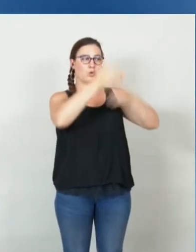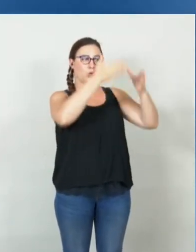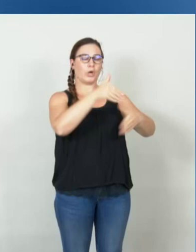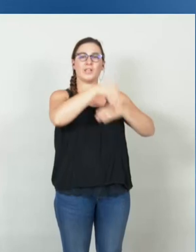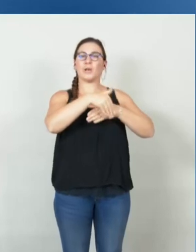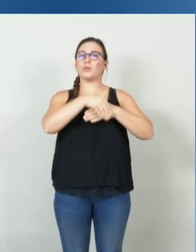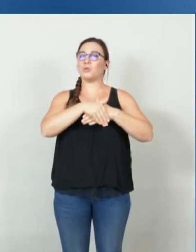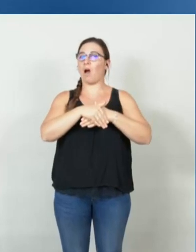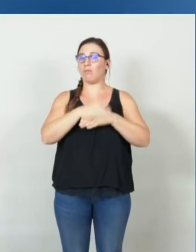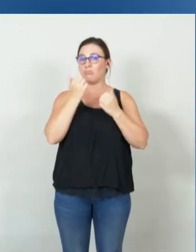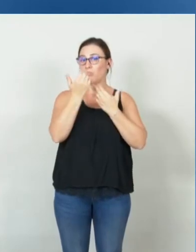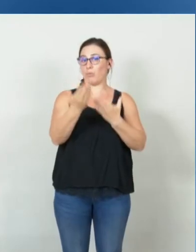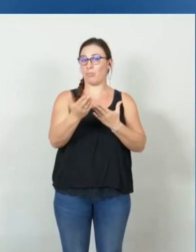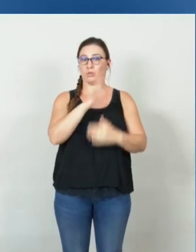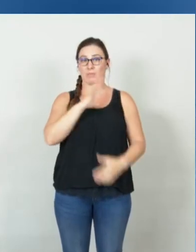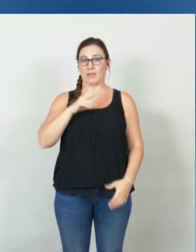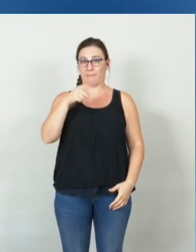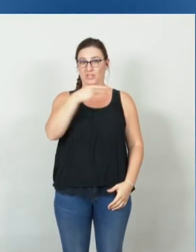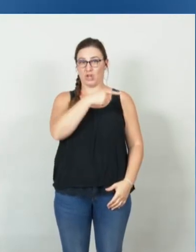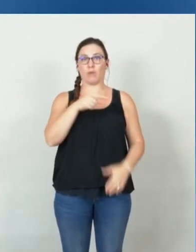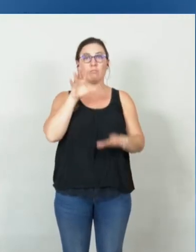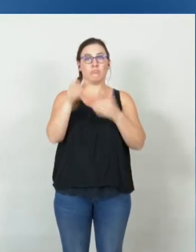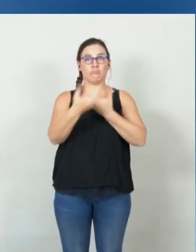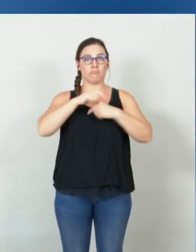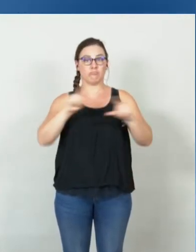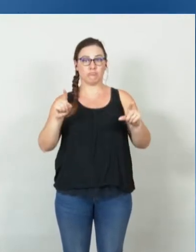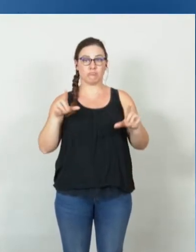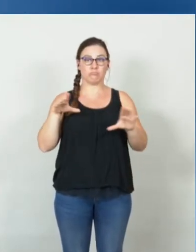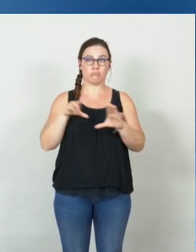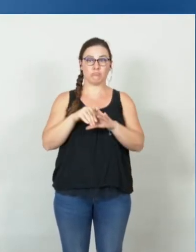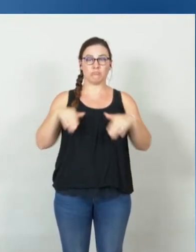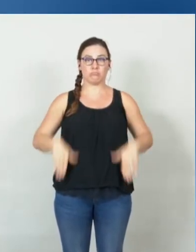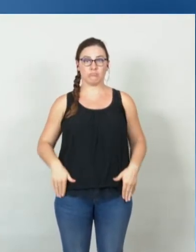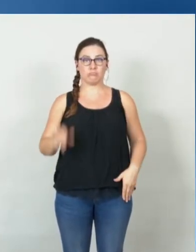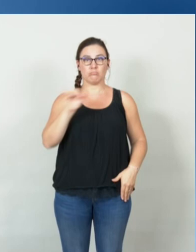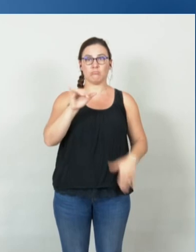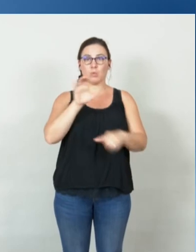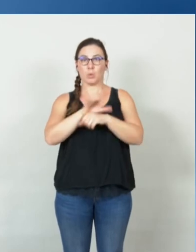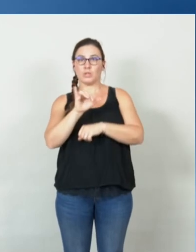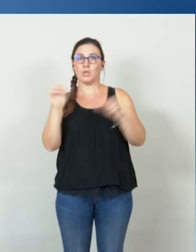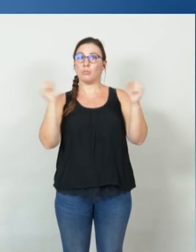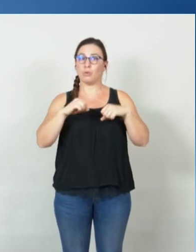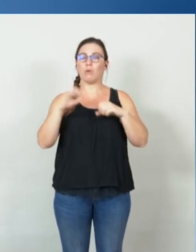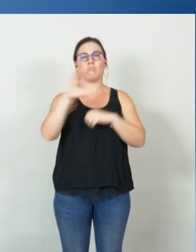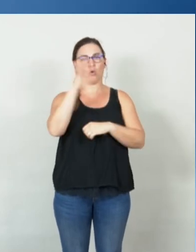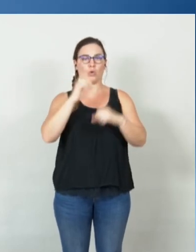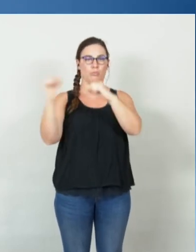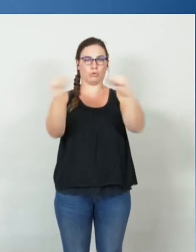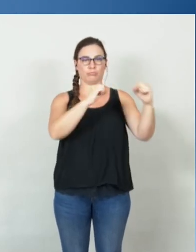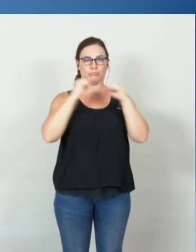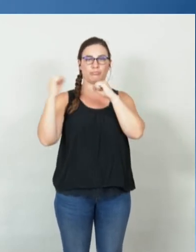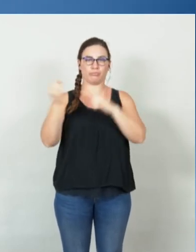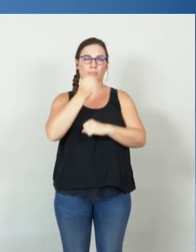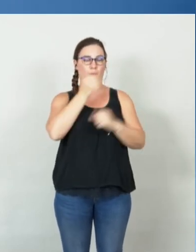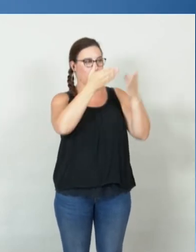la personne de le rap pisteur qui ne prend pas par vote qui s'abstient qui vote contre qui vote pour unanimité merci donc